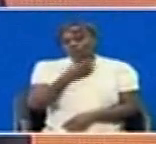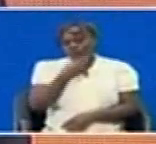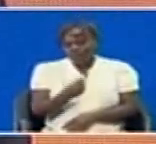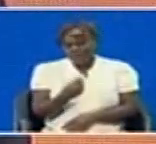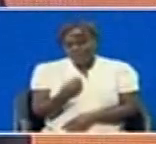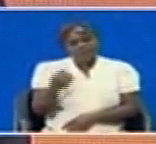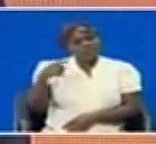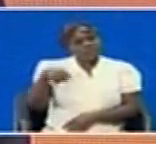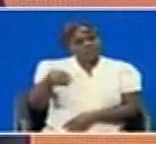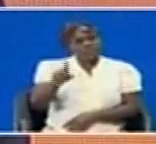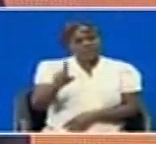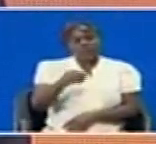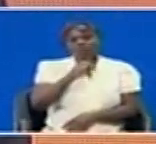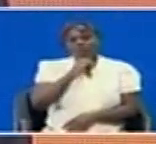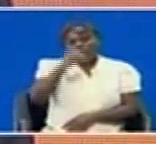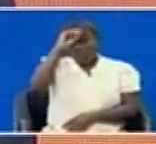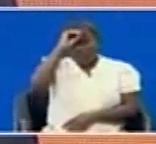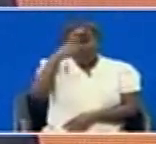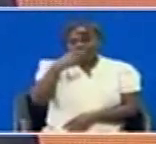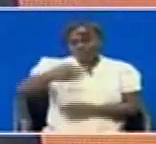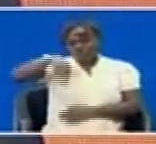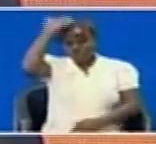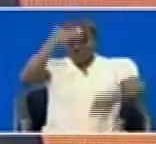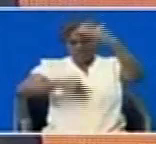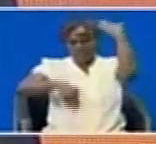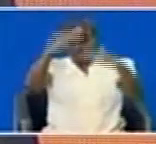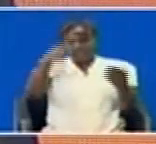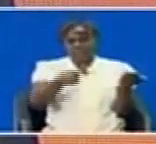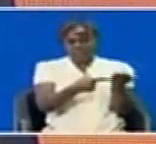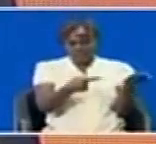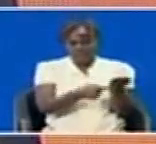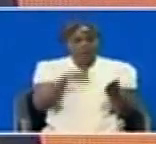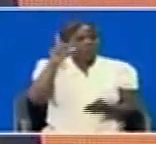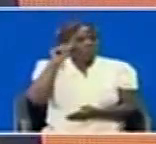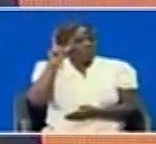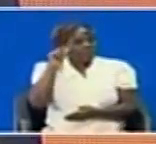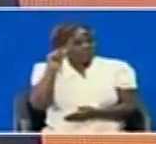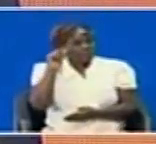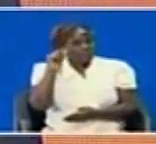Kiprop ambaye ni yatima amedai kwamba Chuo Kikuu cha Technical University kule Mombasa